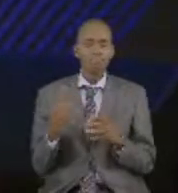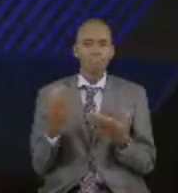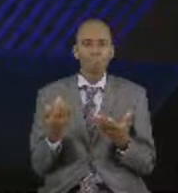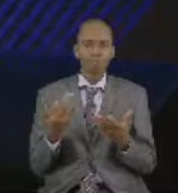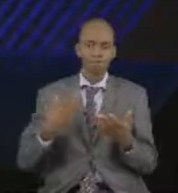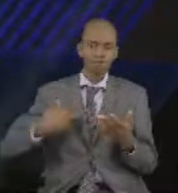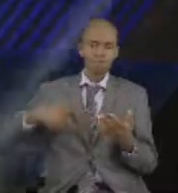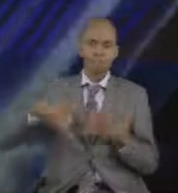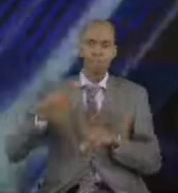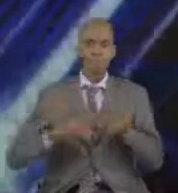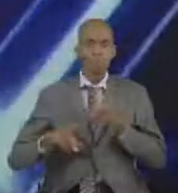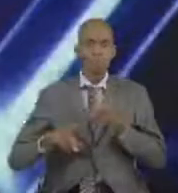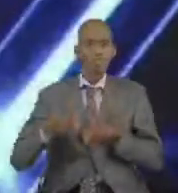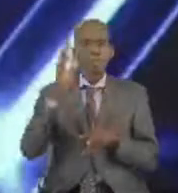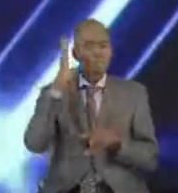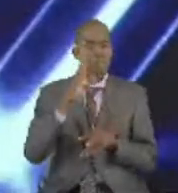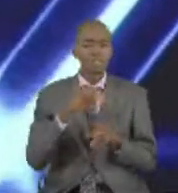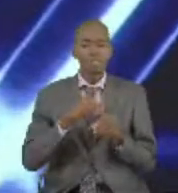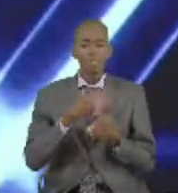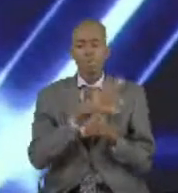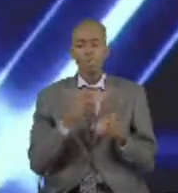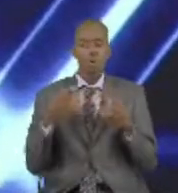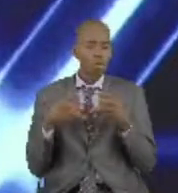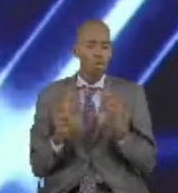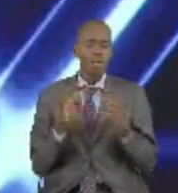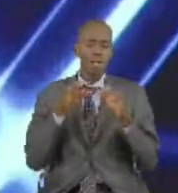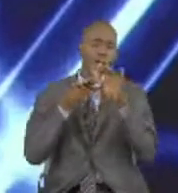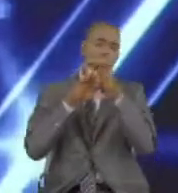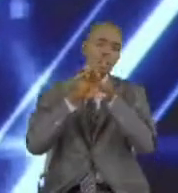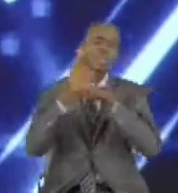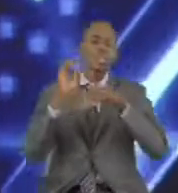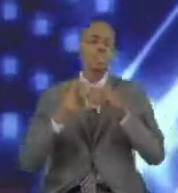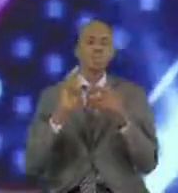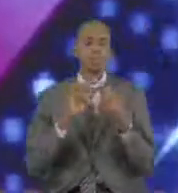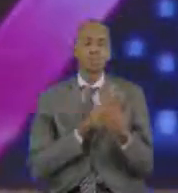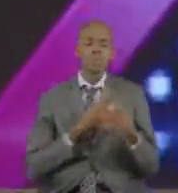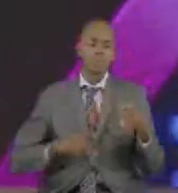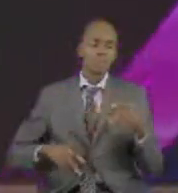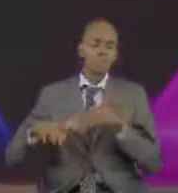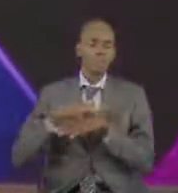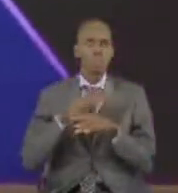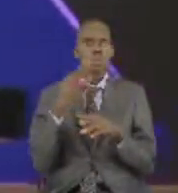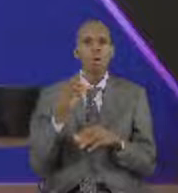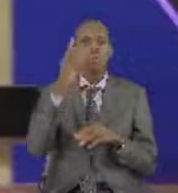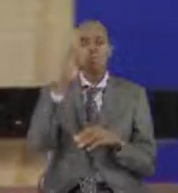vous n'entrerez pas dans le royaume de Dieu.